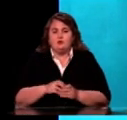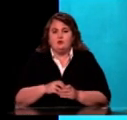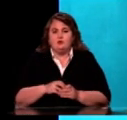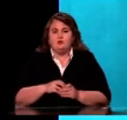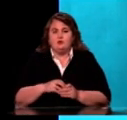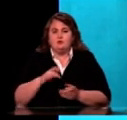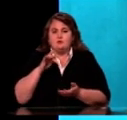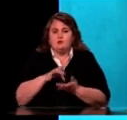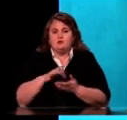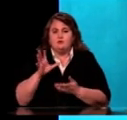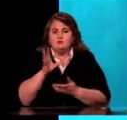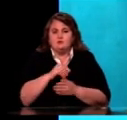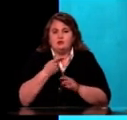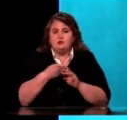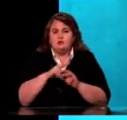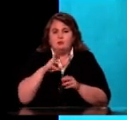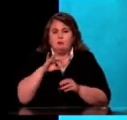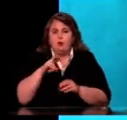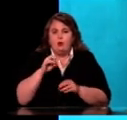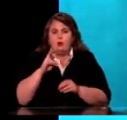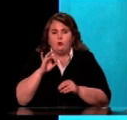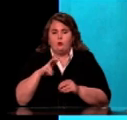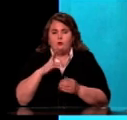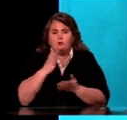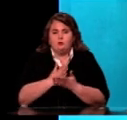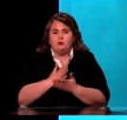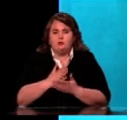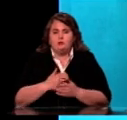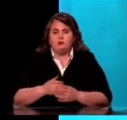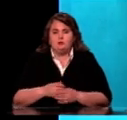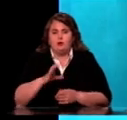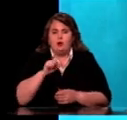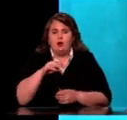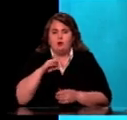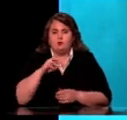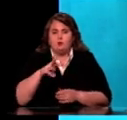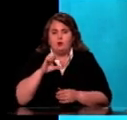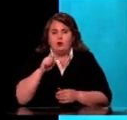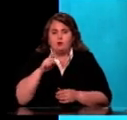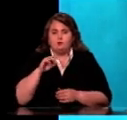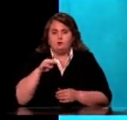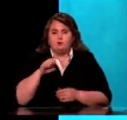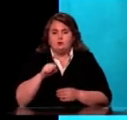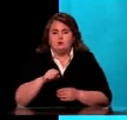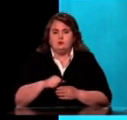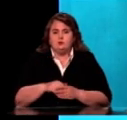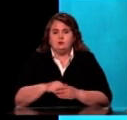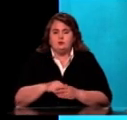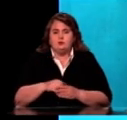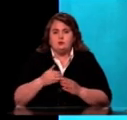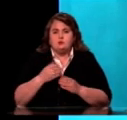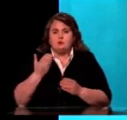В центре всех этих молекул находятся атомы азота. Самый